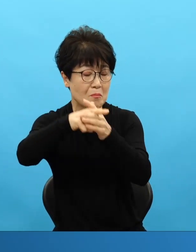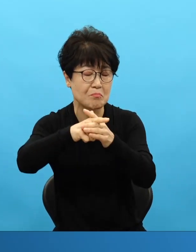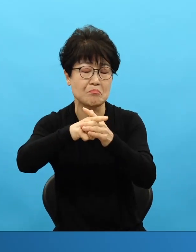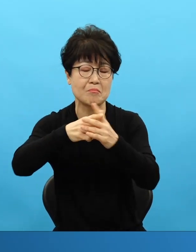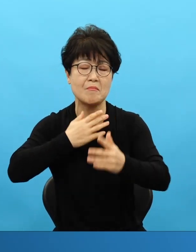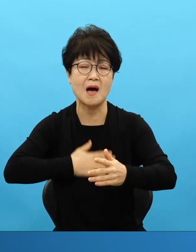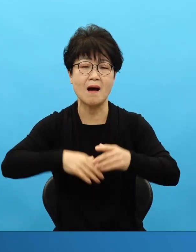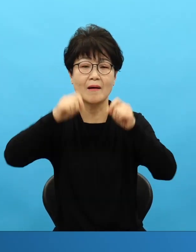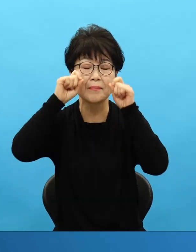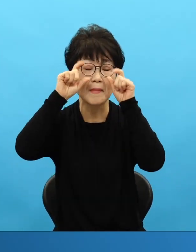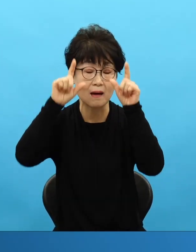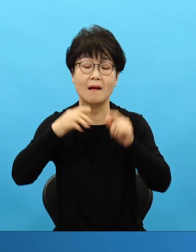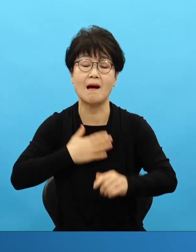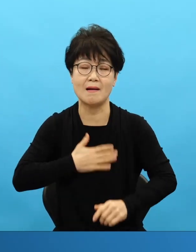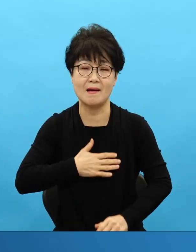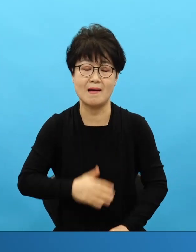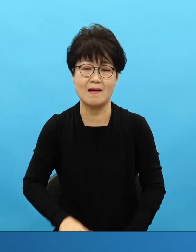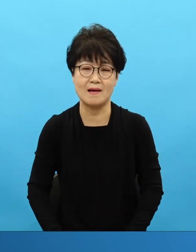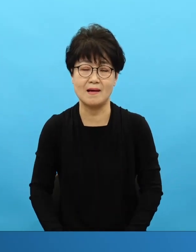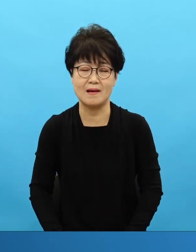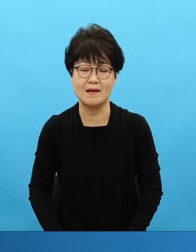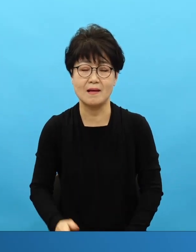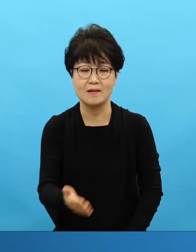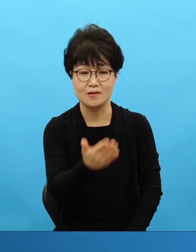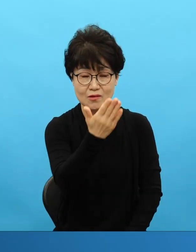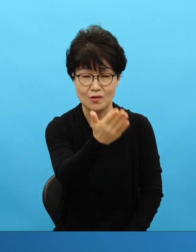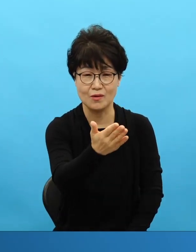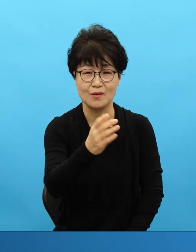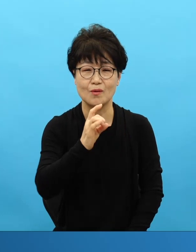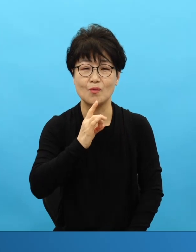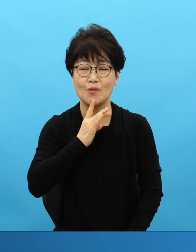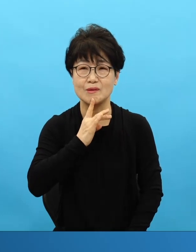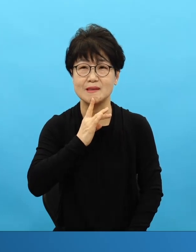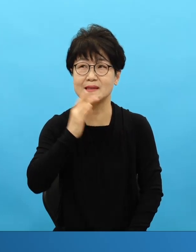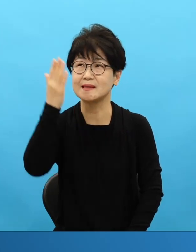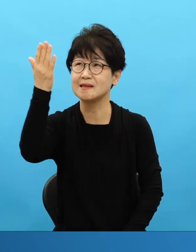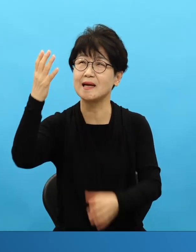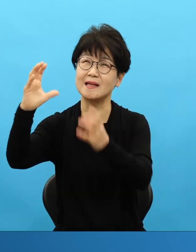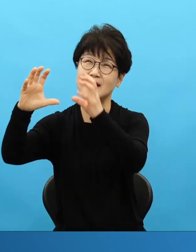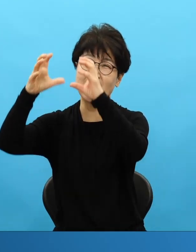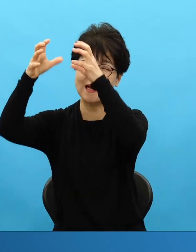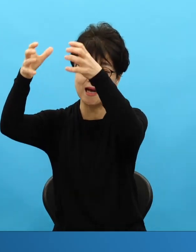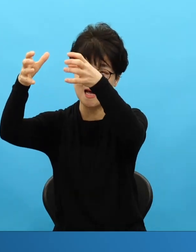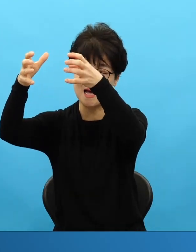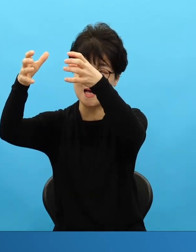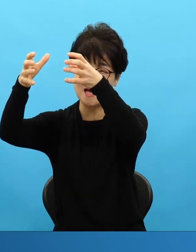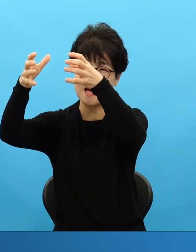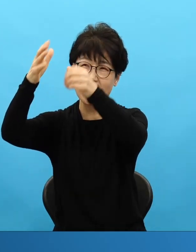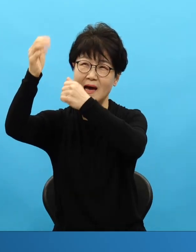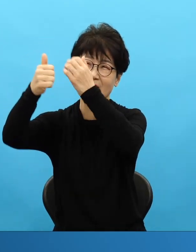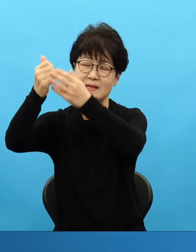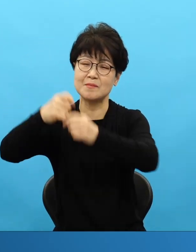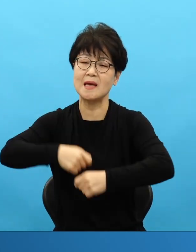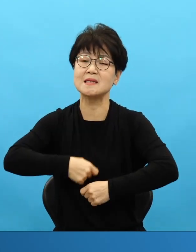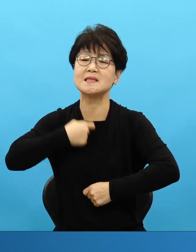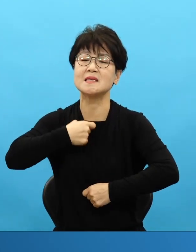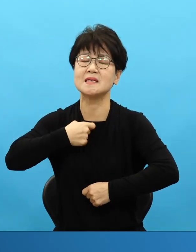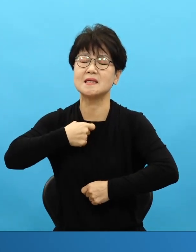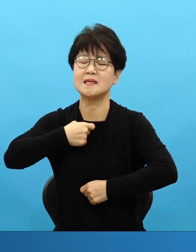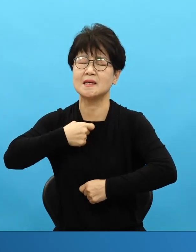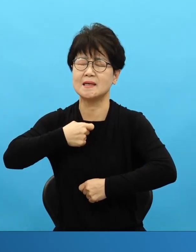말씀이 너는 오직 그의 나라와 의를 구해라. Seek first His kingdom and His righteousness.